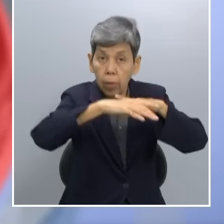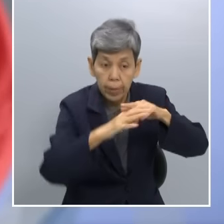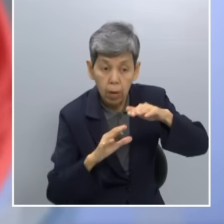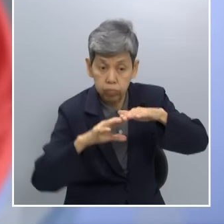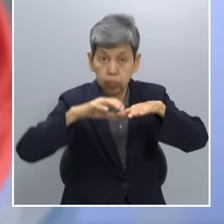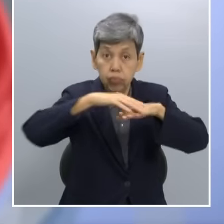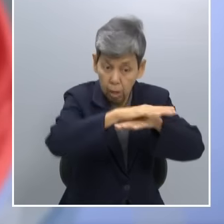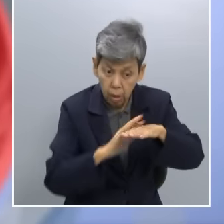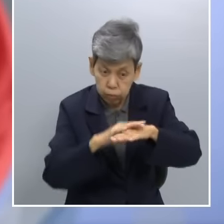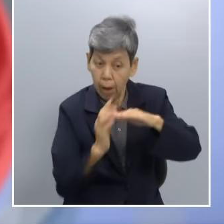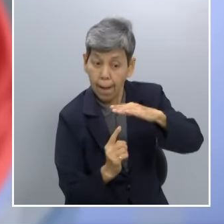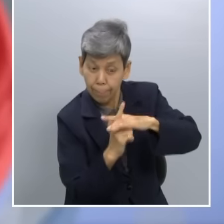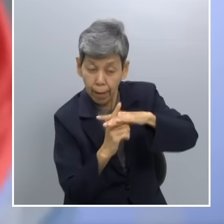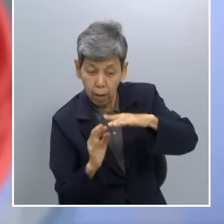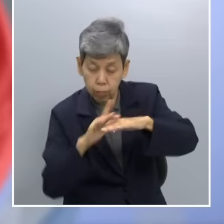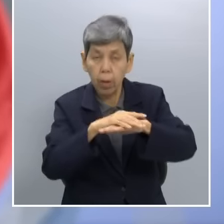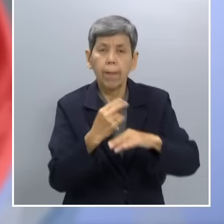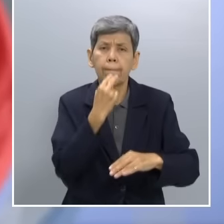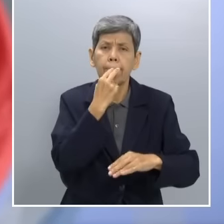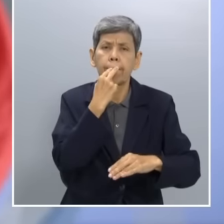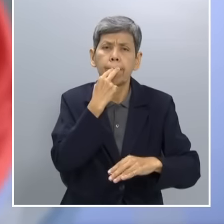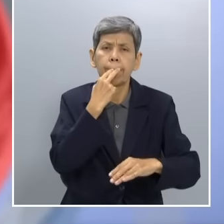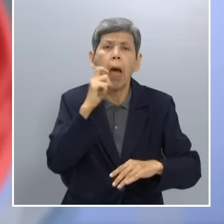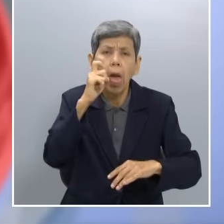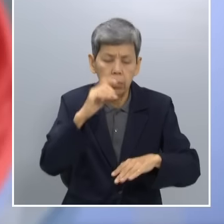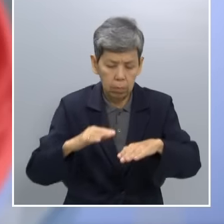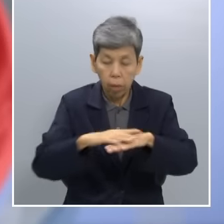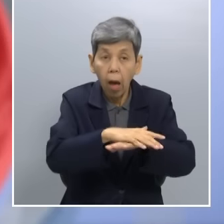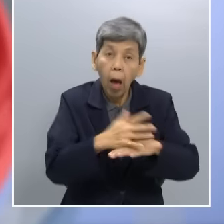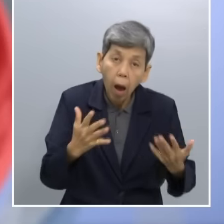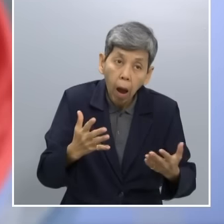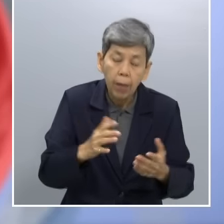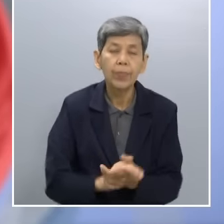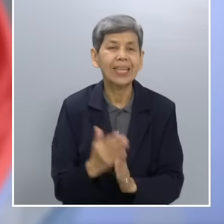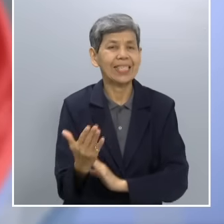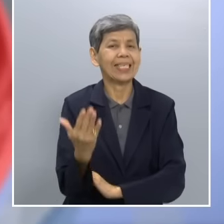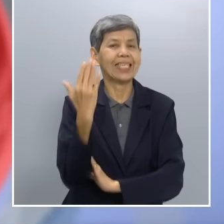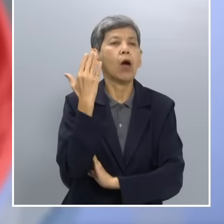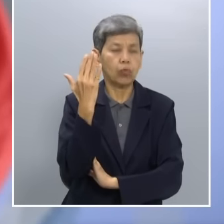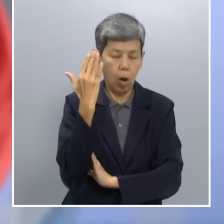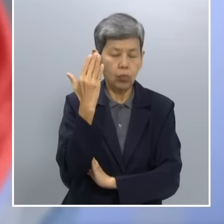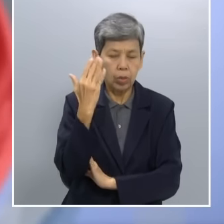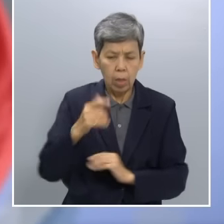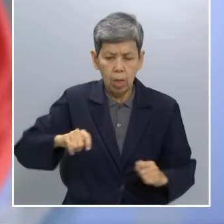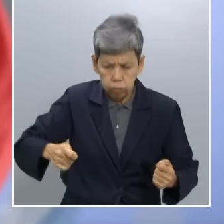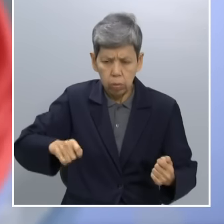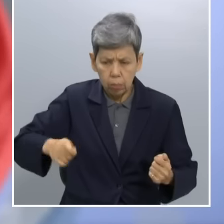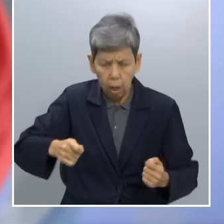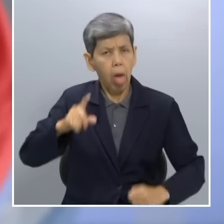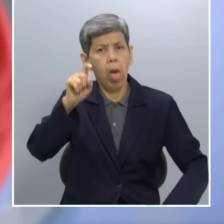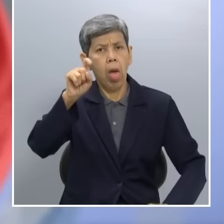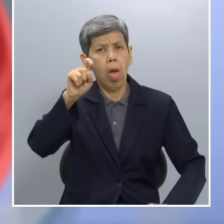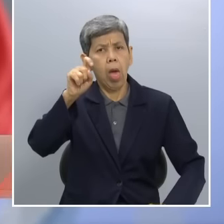พอเข้าไปข้างในเสร็จปุ๊บแบตมันก็พังอืคือพอพังเสร็จแล้วยังไงพี่หมวยพอเช้าวันรุ่งขึ้นน่ะค่ะพอสตาร์ทรถมันใช้งานไม่